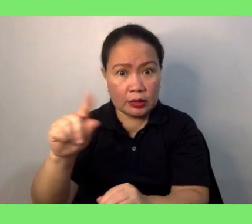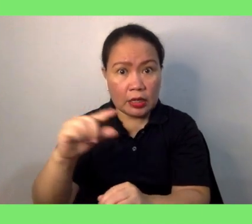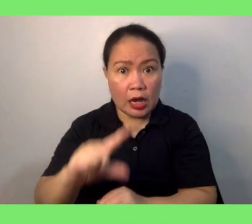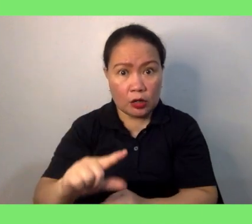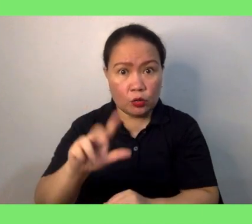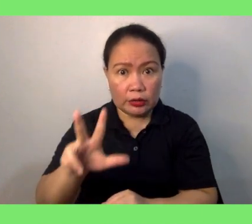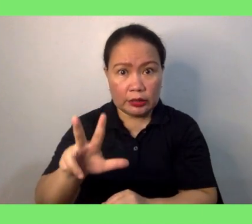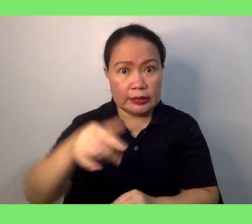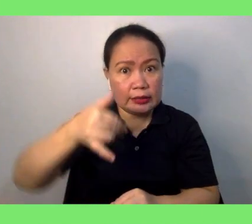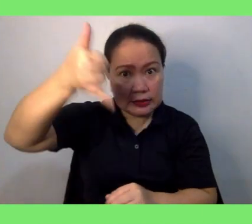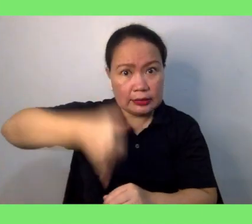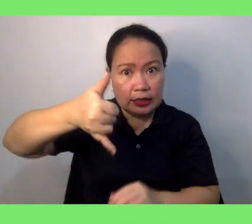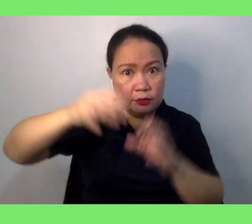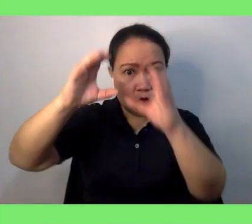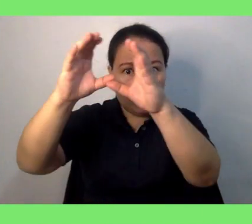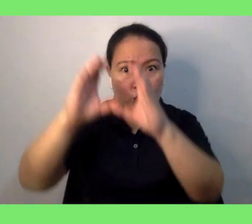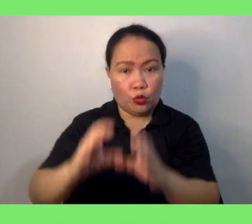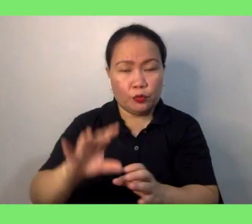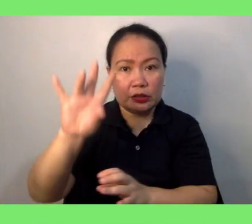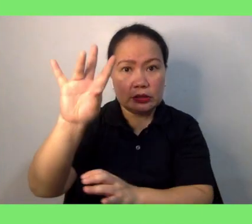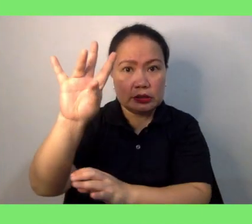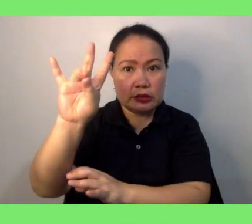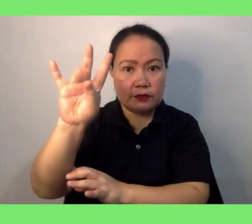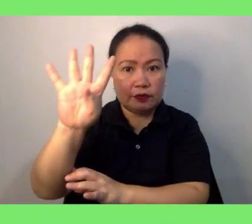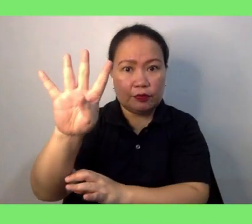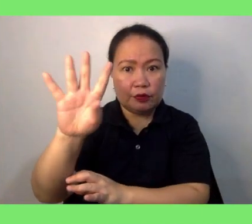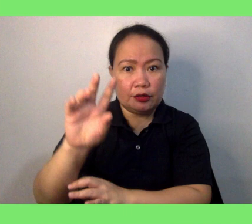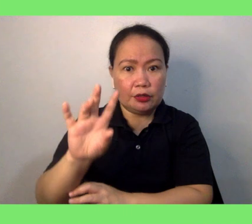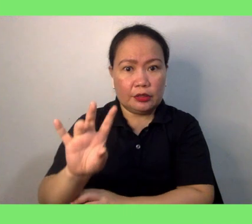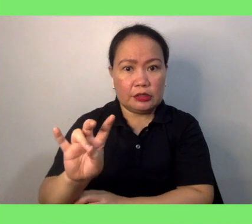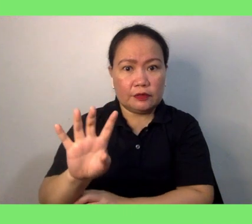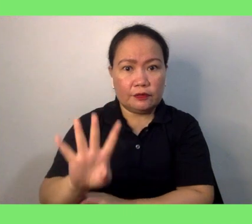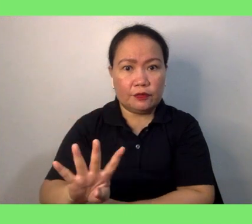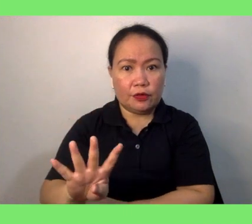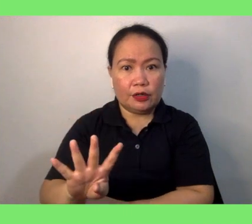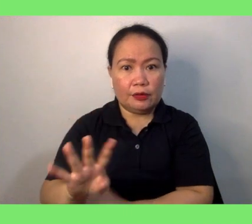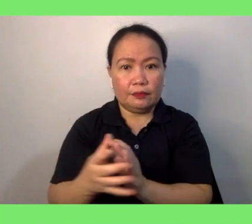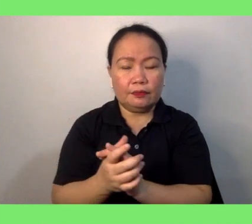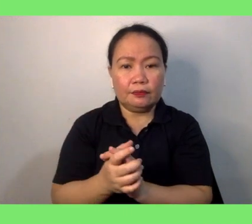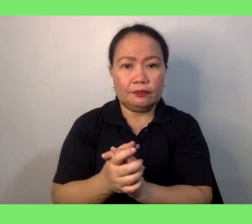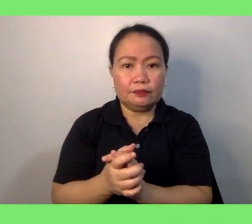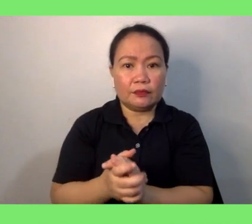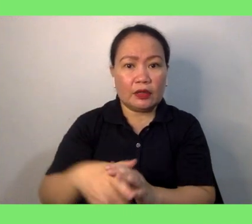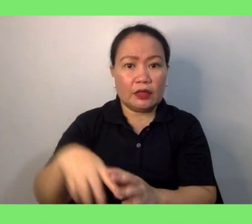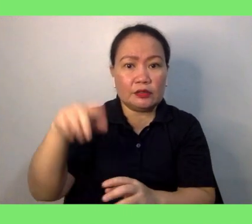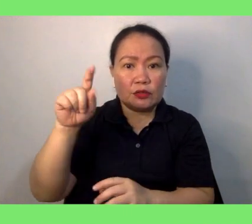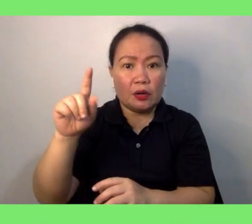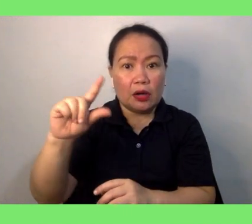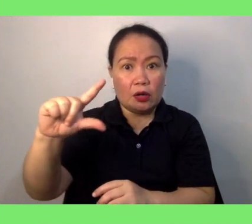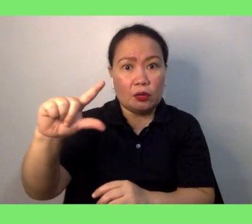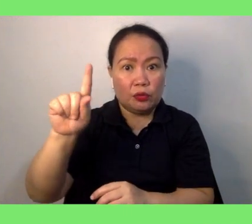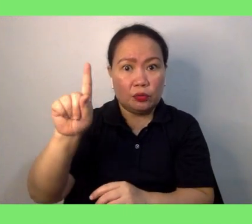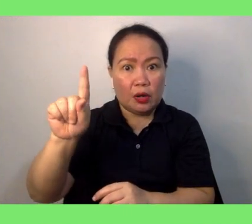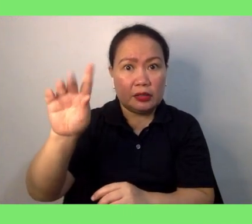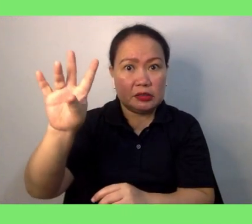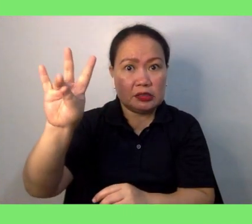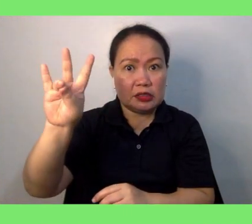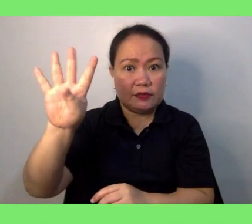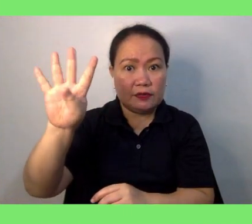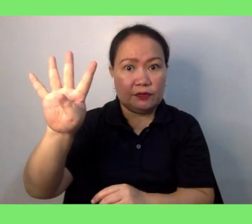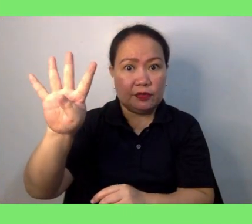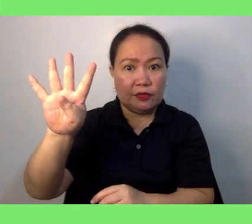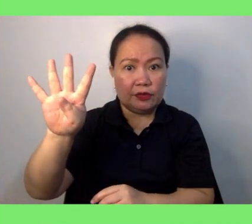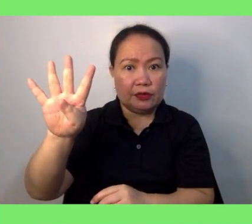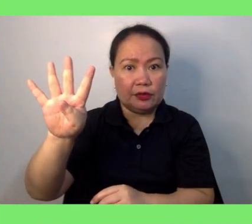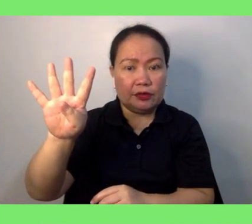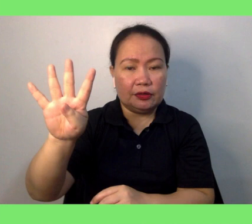Okay? So, kung 74 ito, lahat to corresponding na dun eh. Okay? So, makuha mo na lahat. Ito, correspond siya dun sa angle 5,